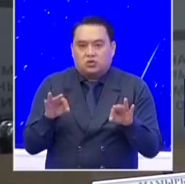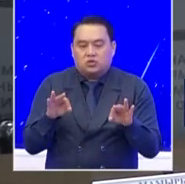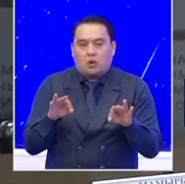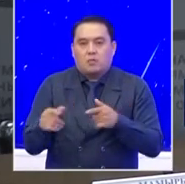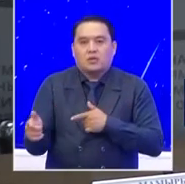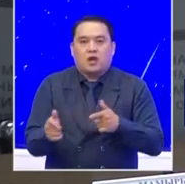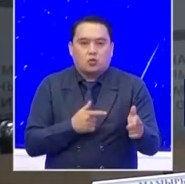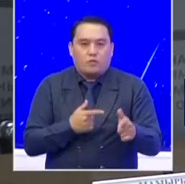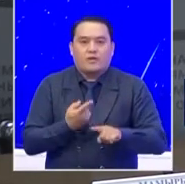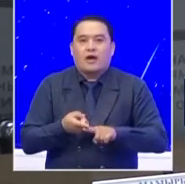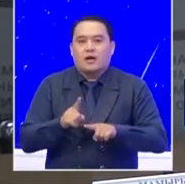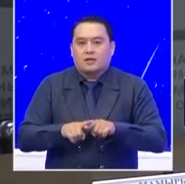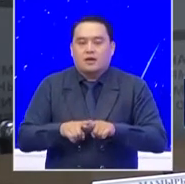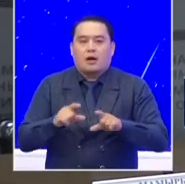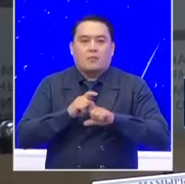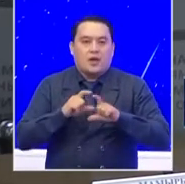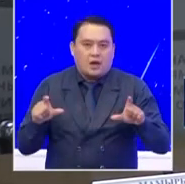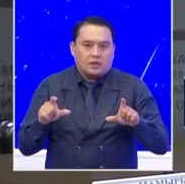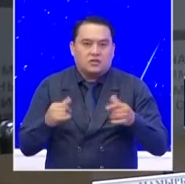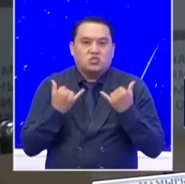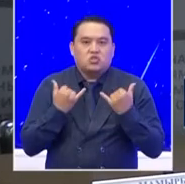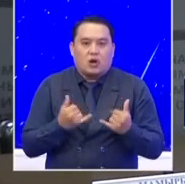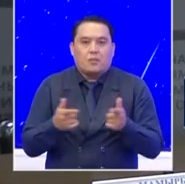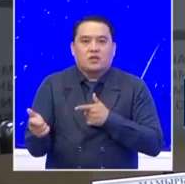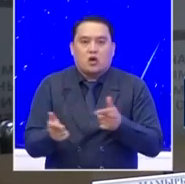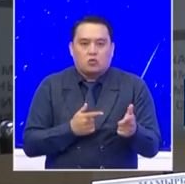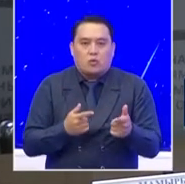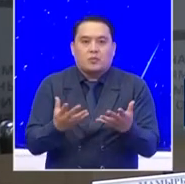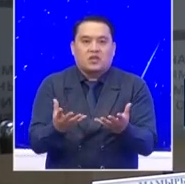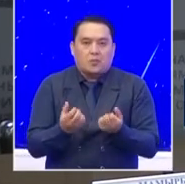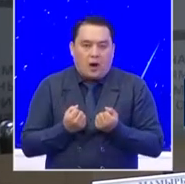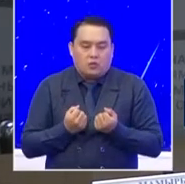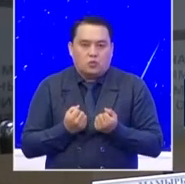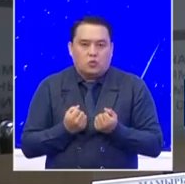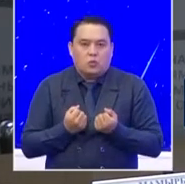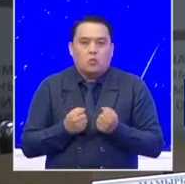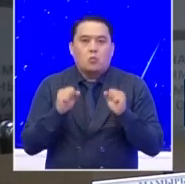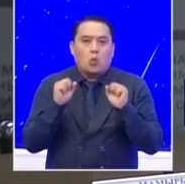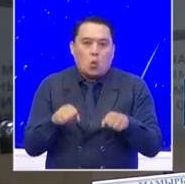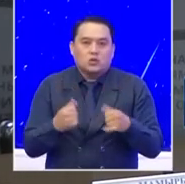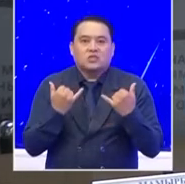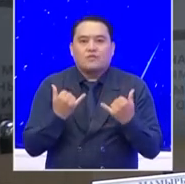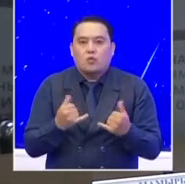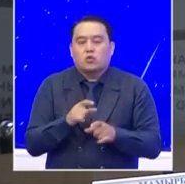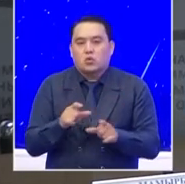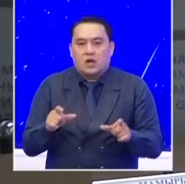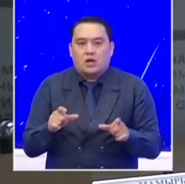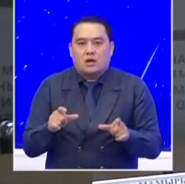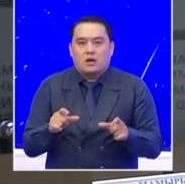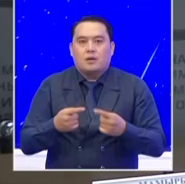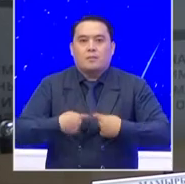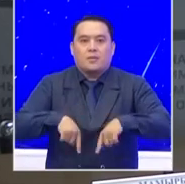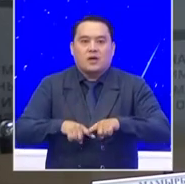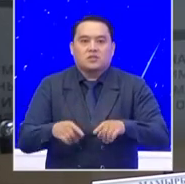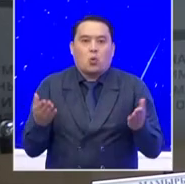на подготовку этих объектов. В данное время они подготовлены, принимают, могут сегодня посетители. Базы